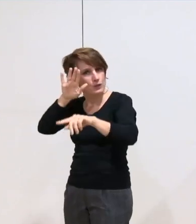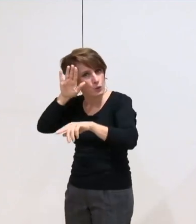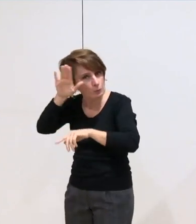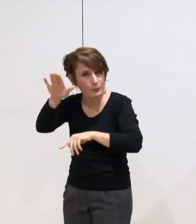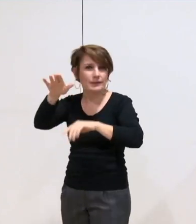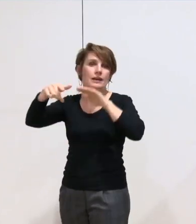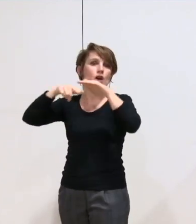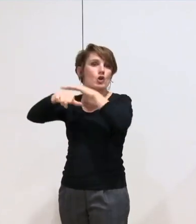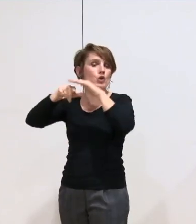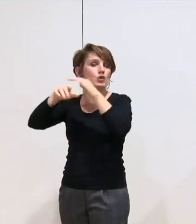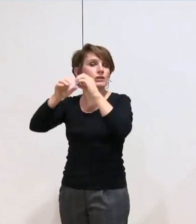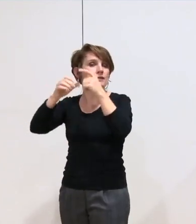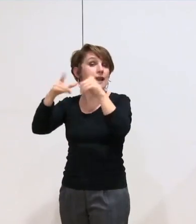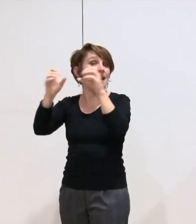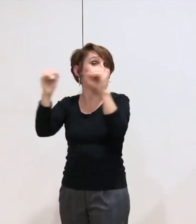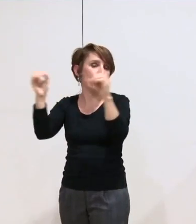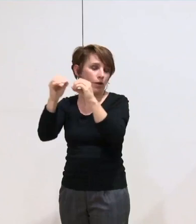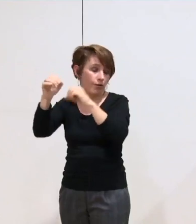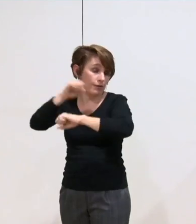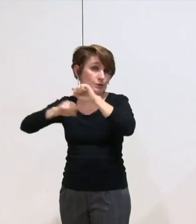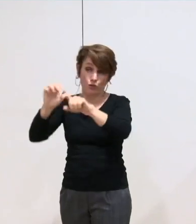qui s'en occupent depuis de nombreuses années.